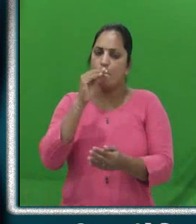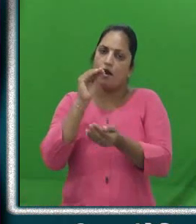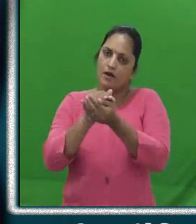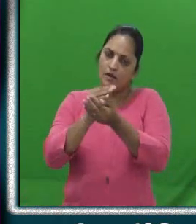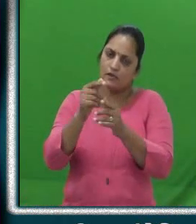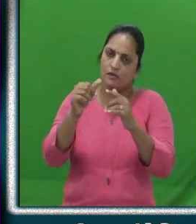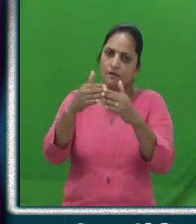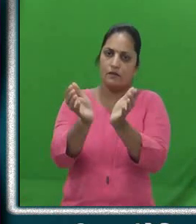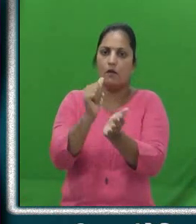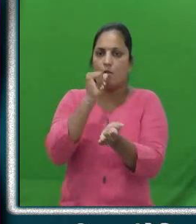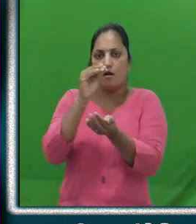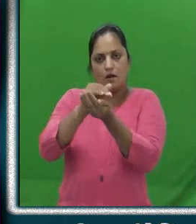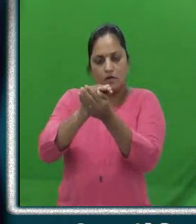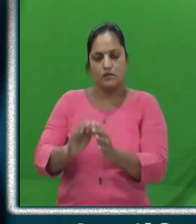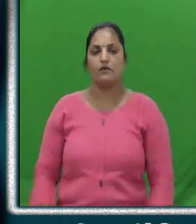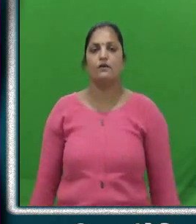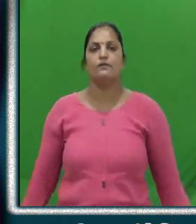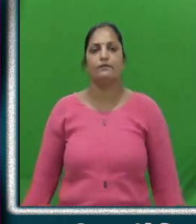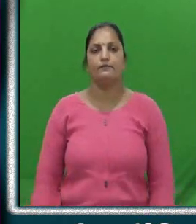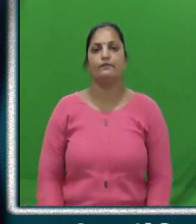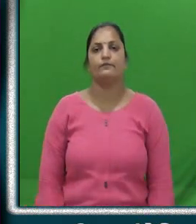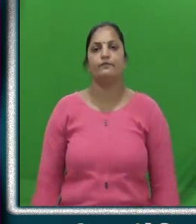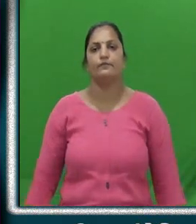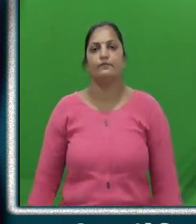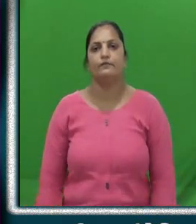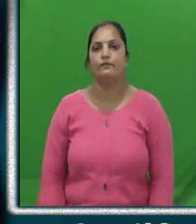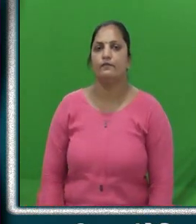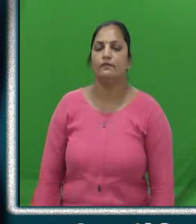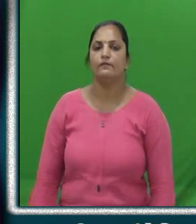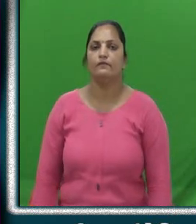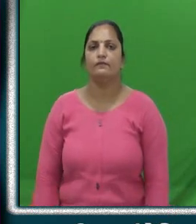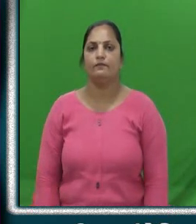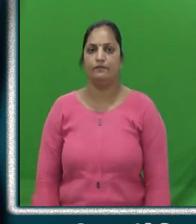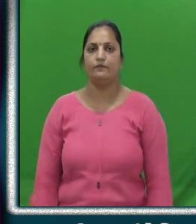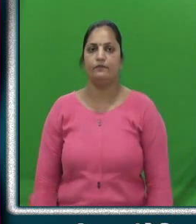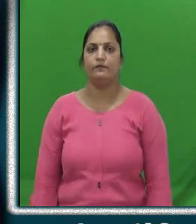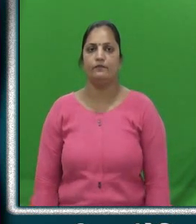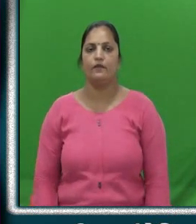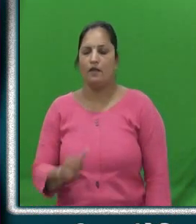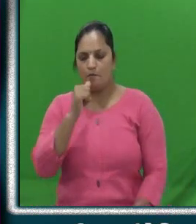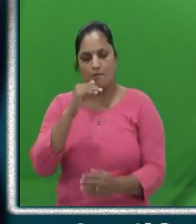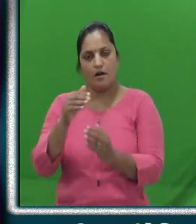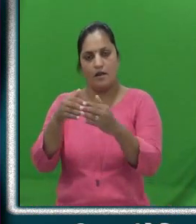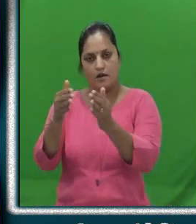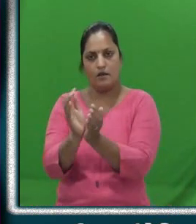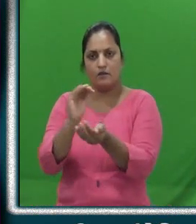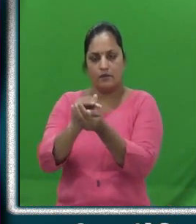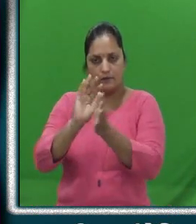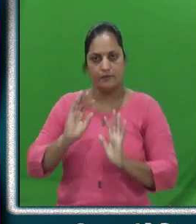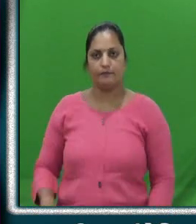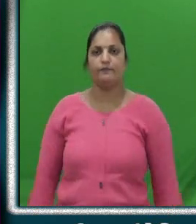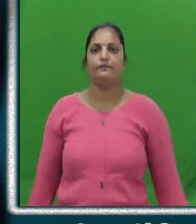जर संग्रहालयो ए जग्याए पाणीनो संग्रह करवामां आव एक जग्याए